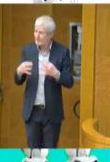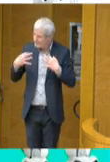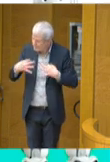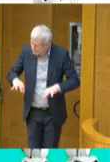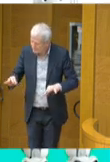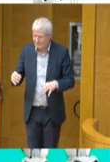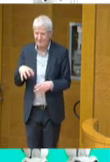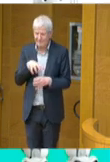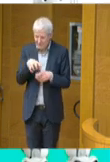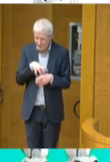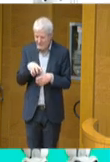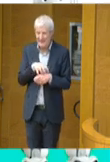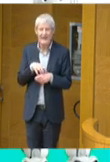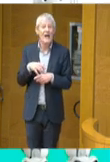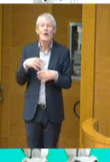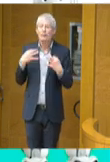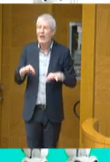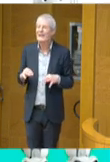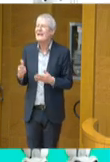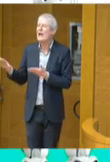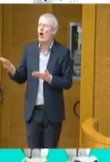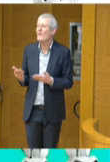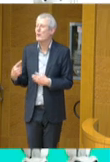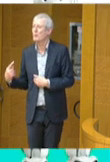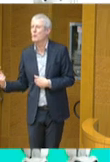Gentili ministri, gentili convenuti tutti,